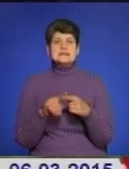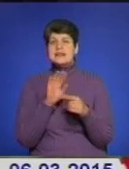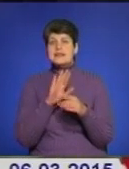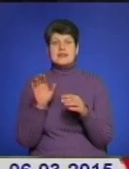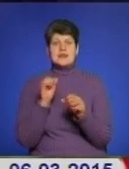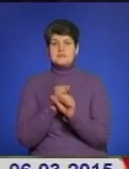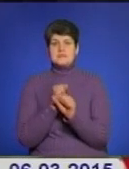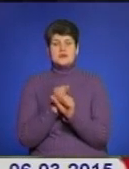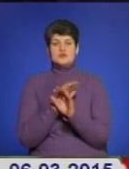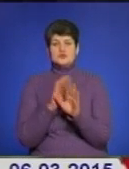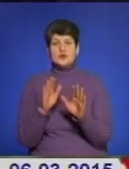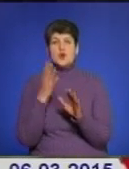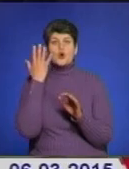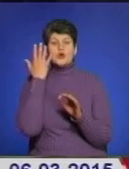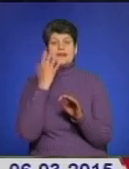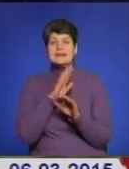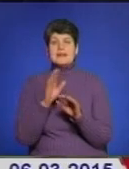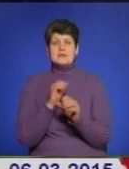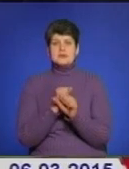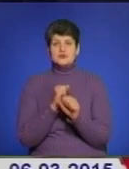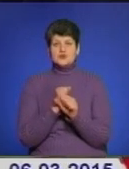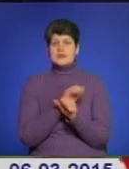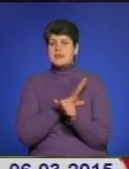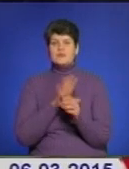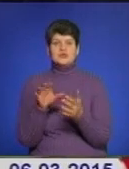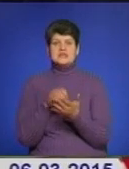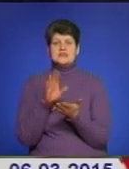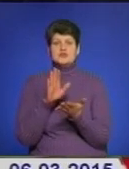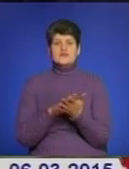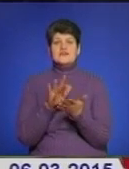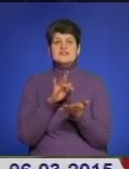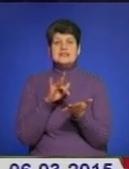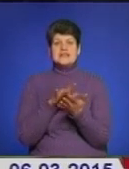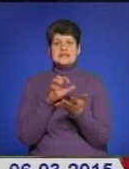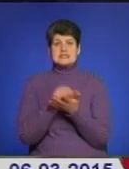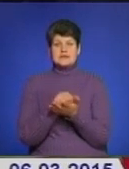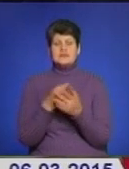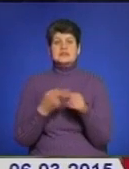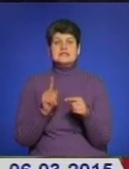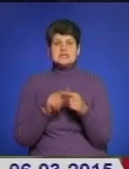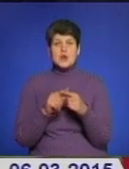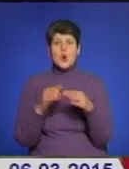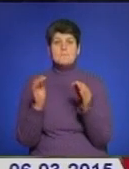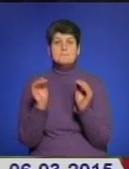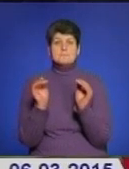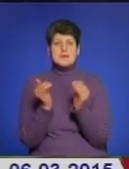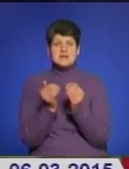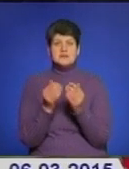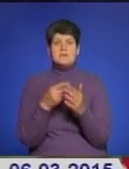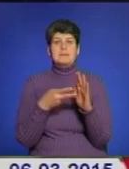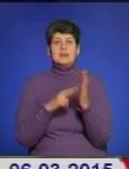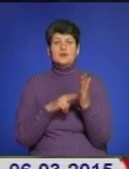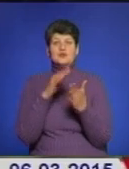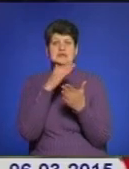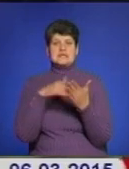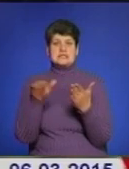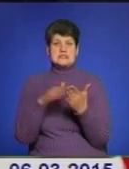працюючи, коли не працюючи і не були зареєстровані в центрі зайнятості. Ось ці обмеження планується зняти,